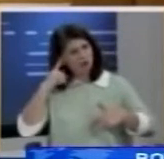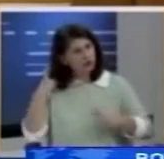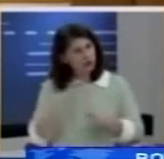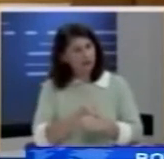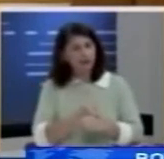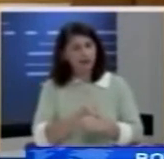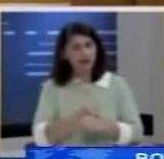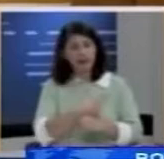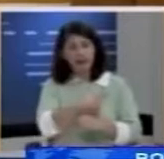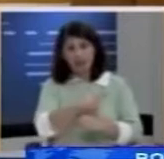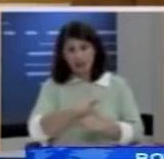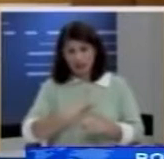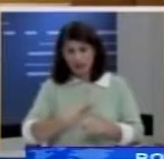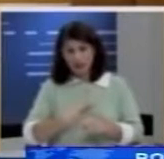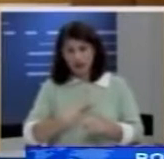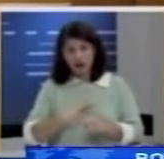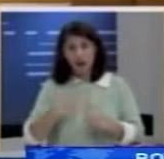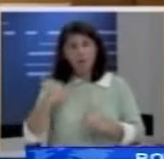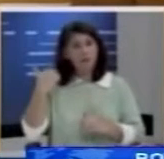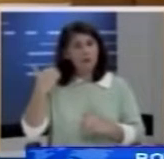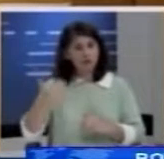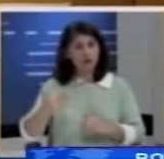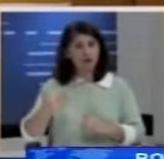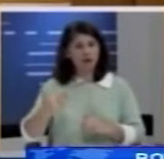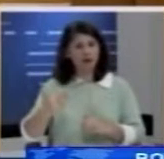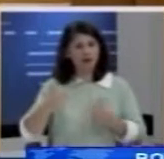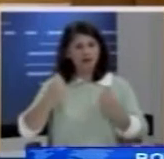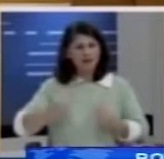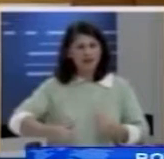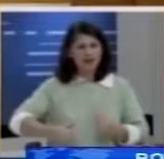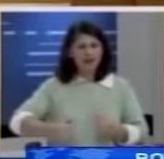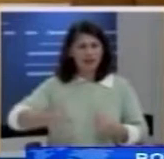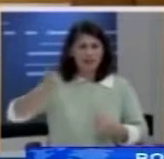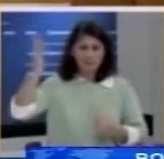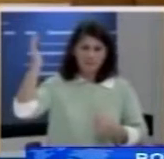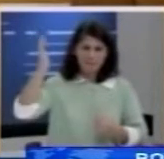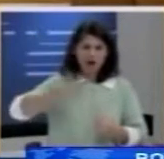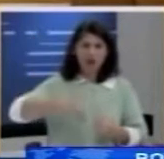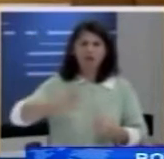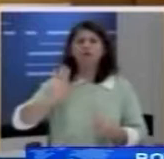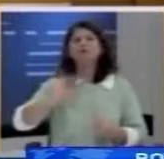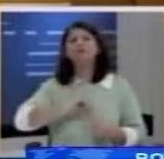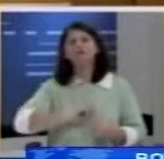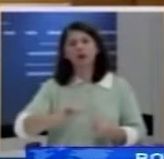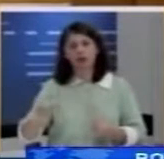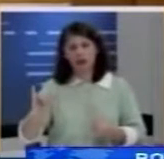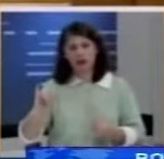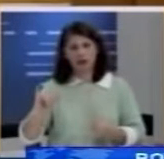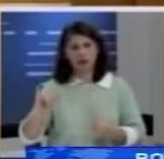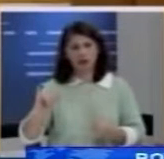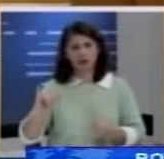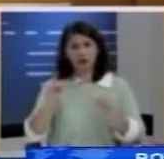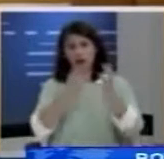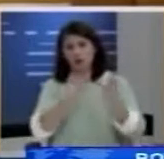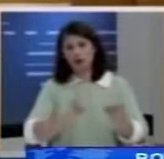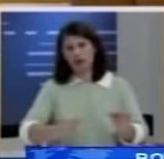καταφέραμε. Η ηγεσία που θα υψώνεται σαν βαρύ χέρι πάνω από στελέχη και μέλη δεν ήταν ποτέ